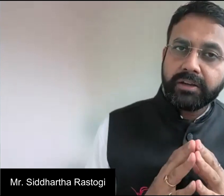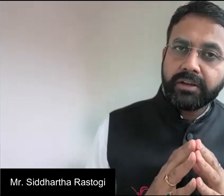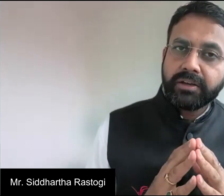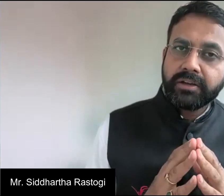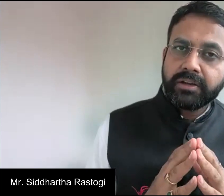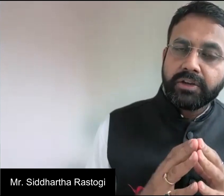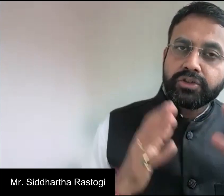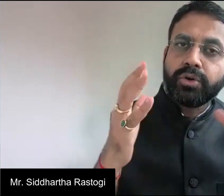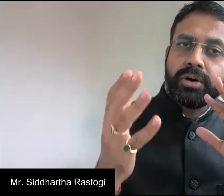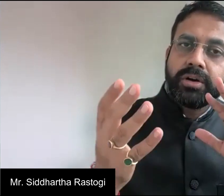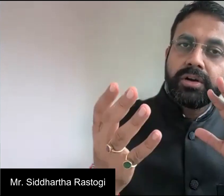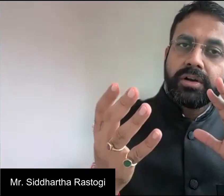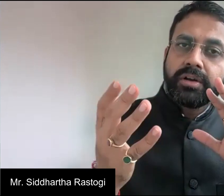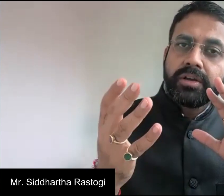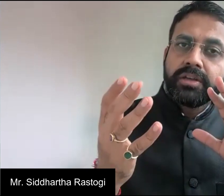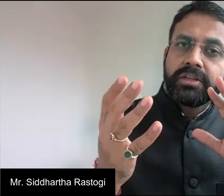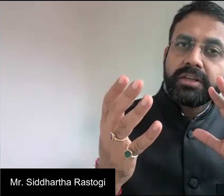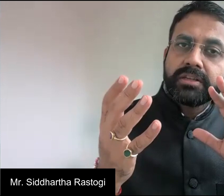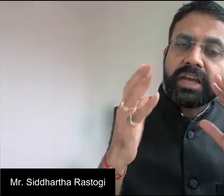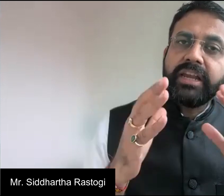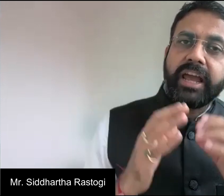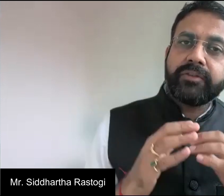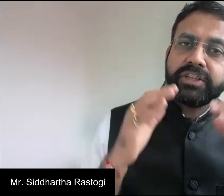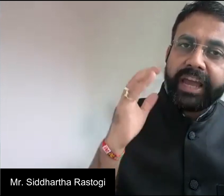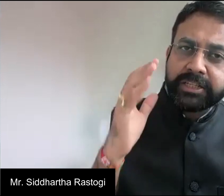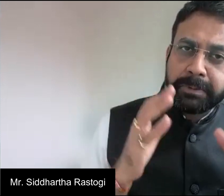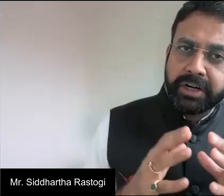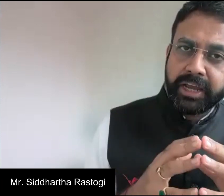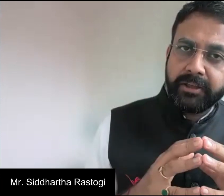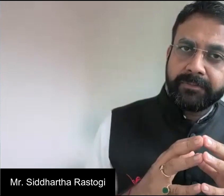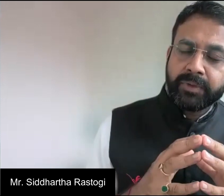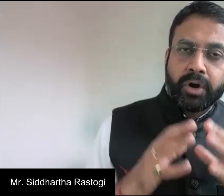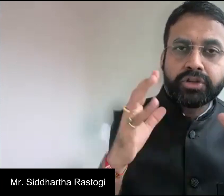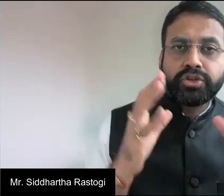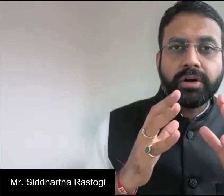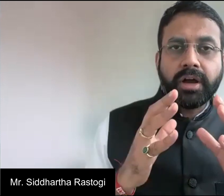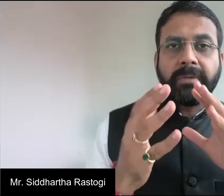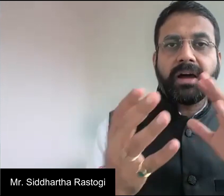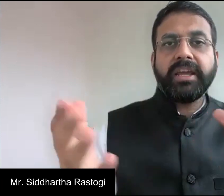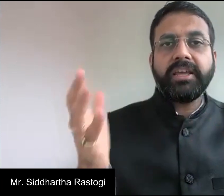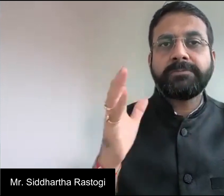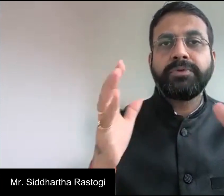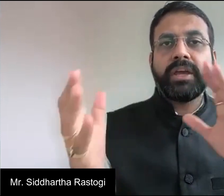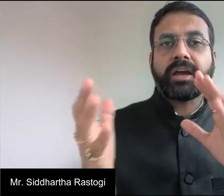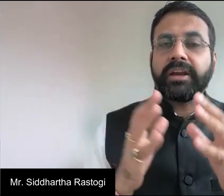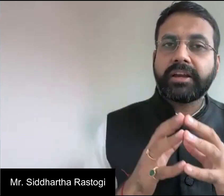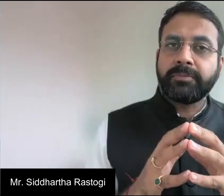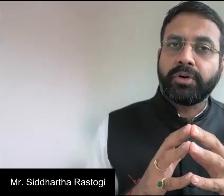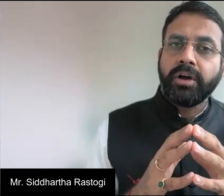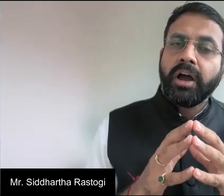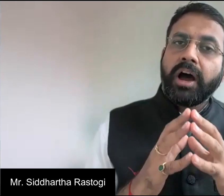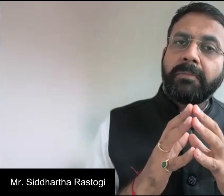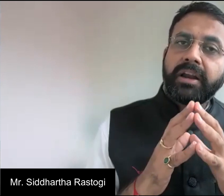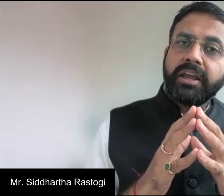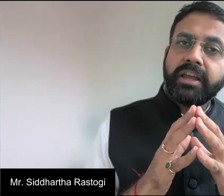गायकवाड़, जो साइन लैंग्वेज एक्सपर्ट हैं और जो हमारे इस पूरे कार्यक्रम